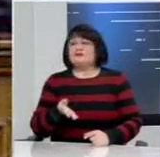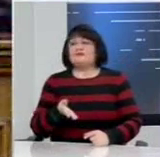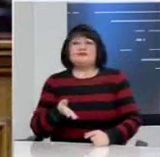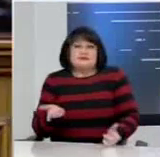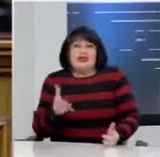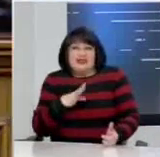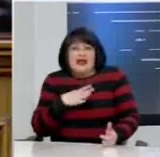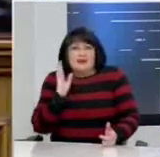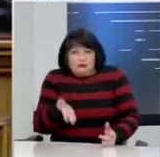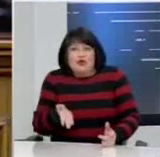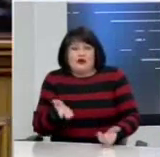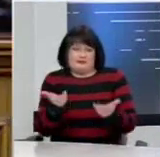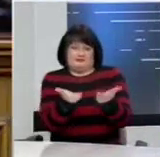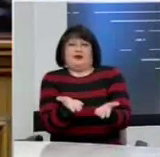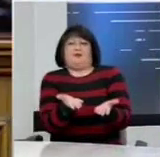Να και γιατί μπορεί.